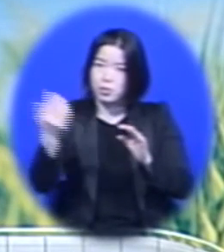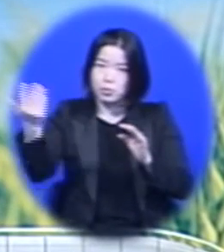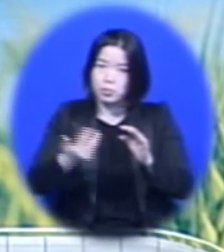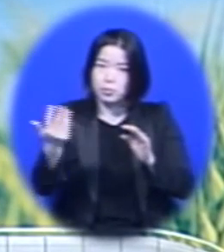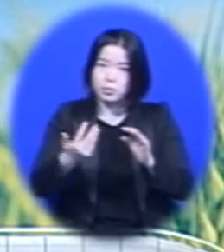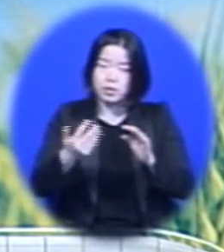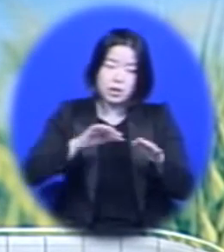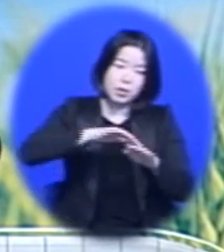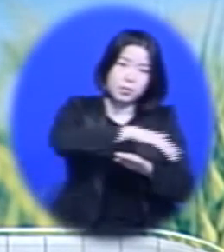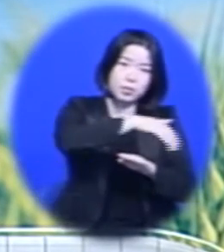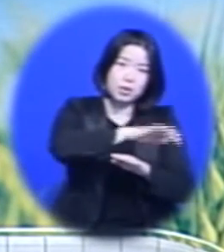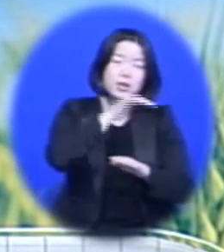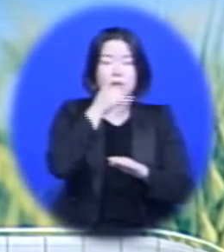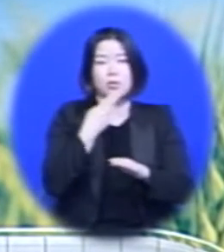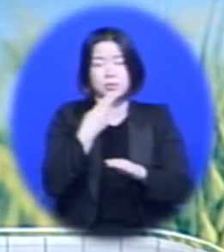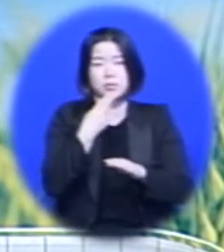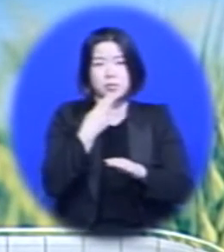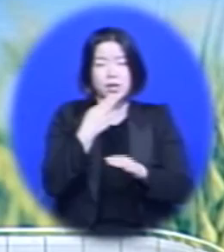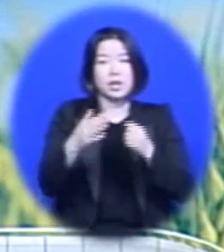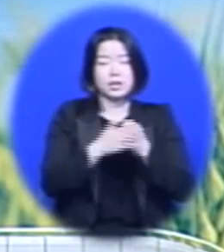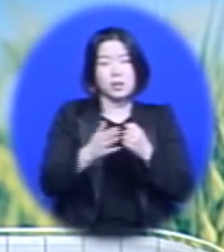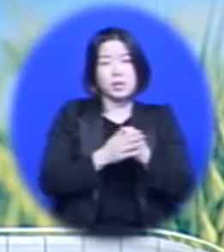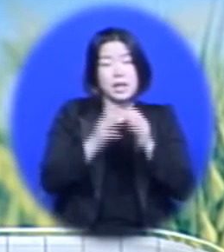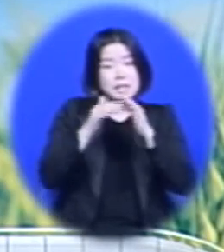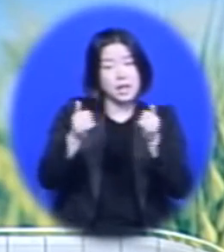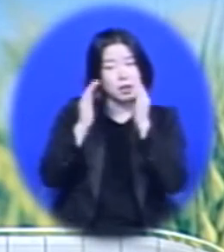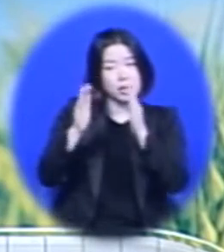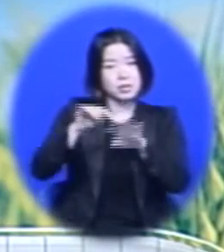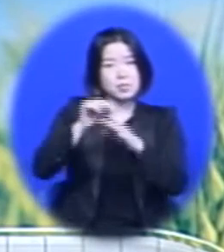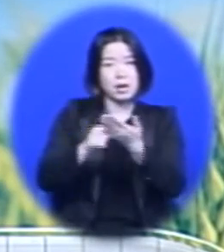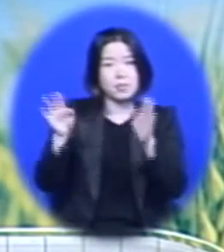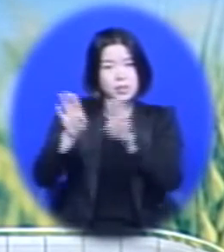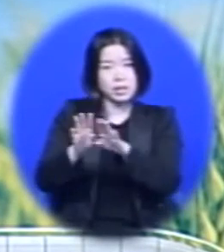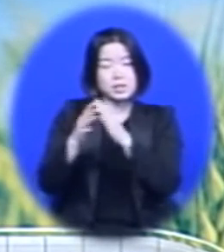그렇습니다. 여러분 사람을 향하여 이렇게 마음이 닫혀져 있는 사람은